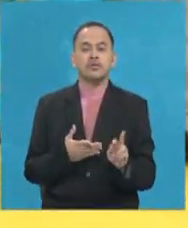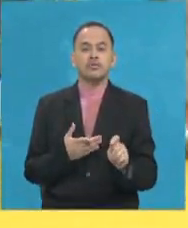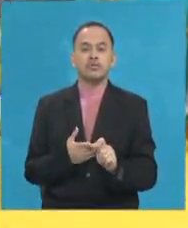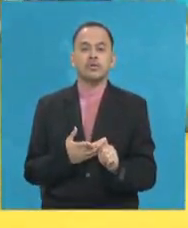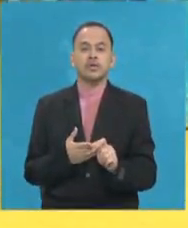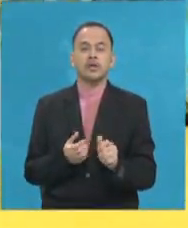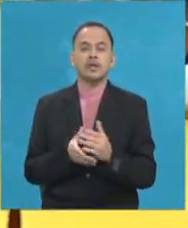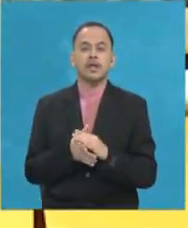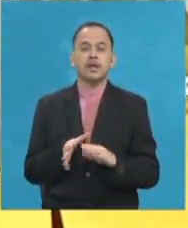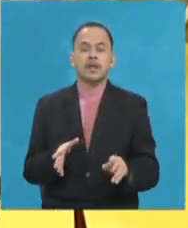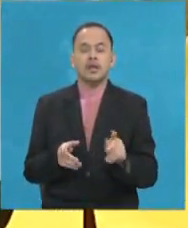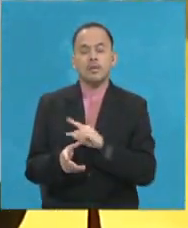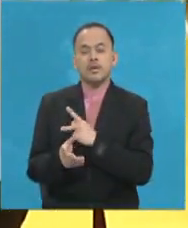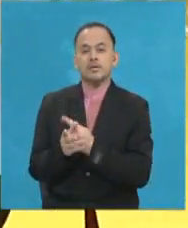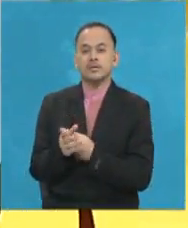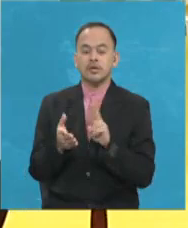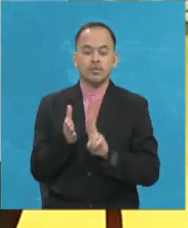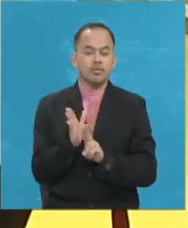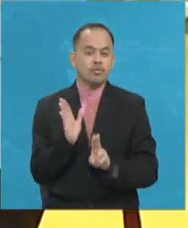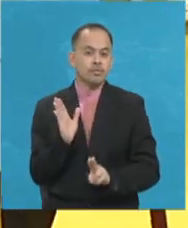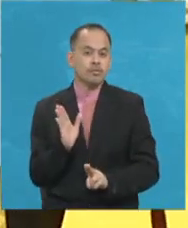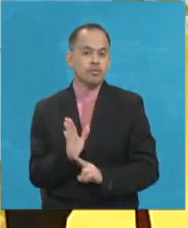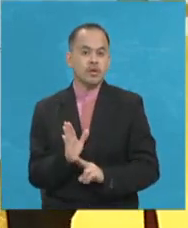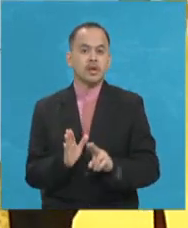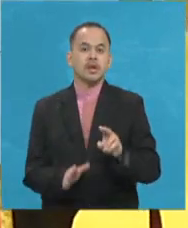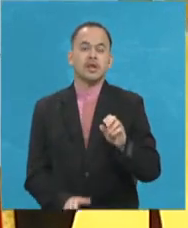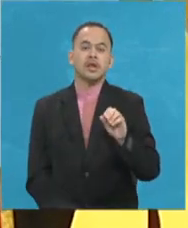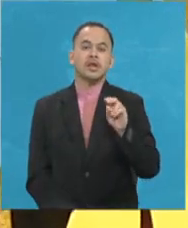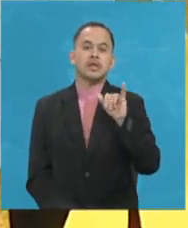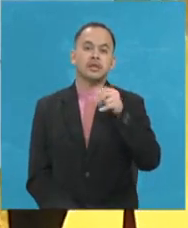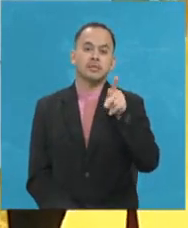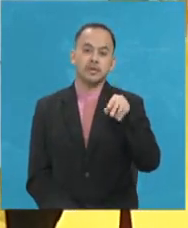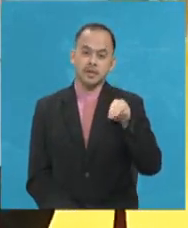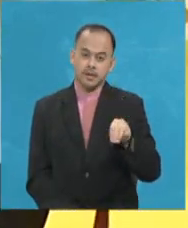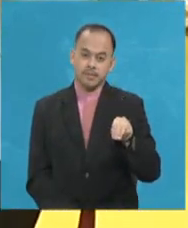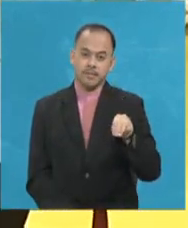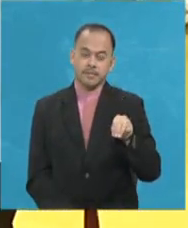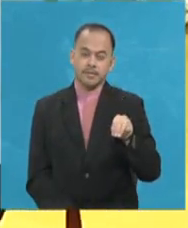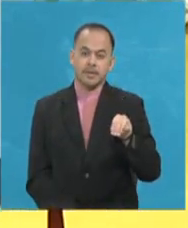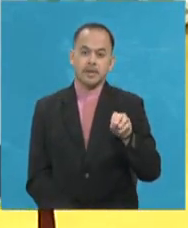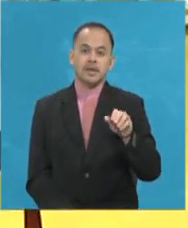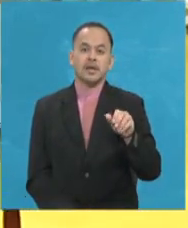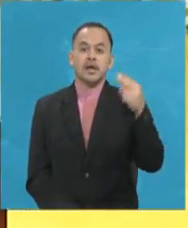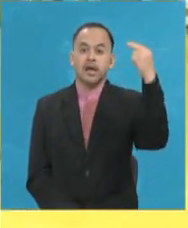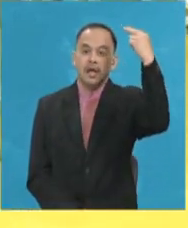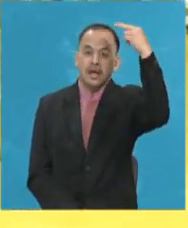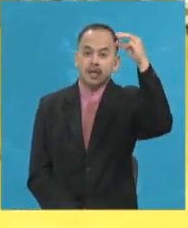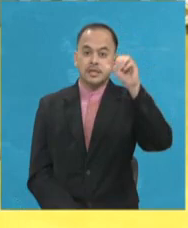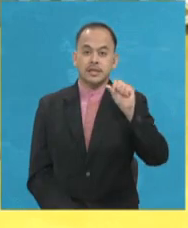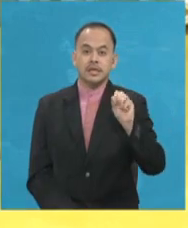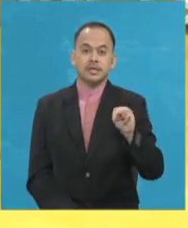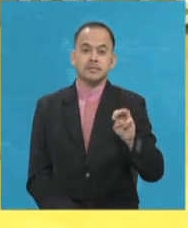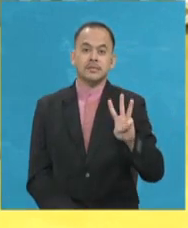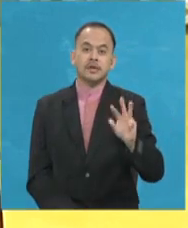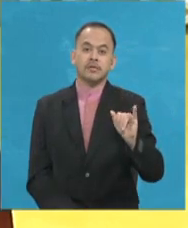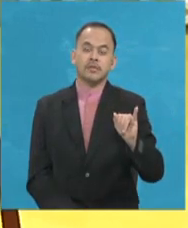keselamatan perkuasaan dan undang-undang di jabatan Perdana Menteri Awang Haji asmawi bin